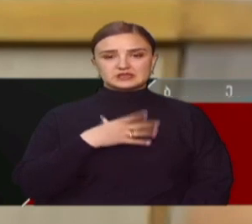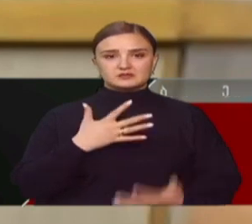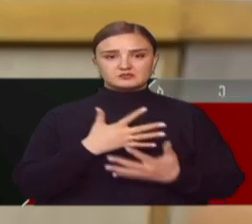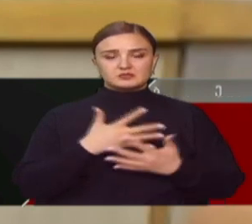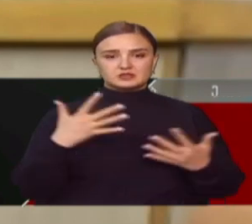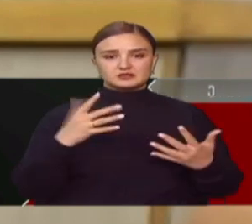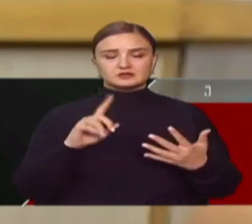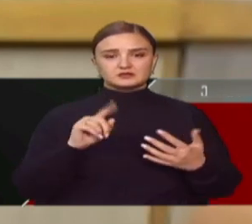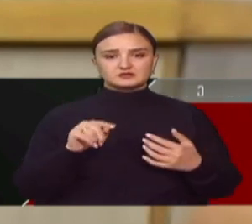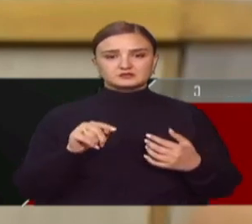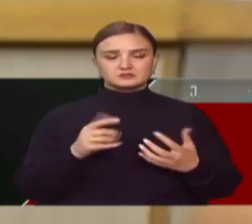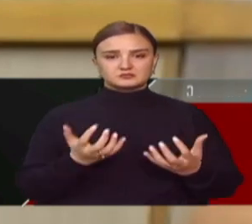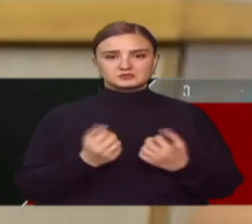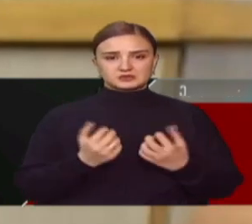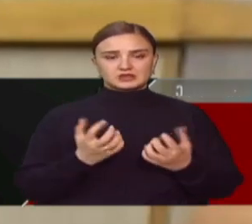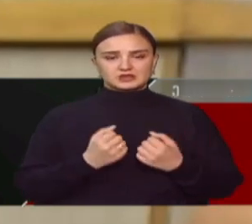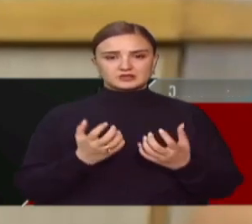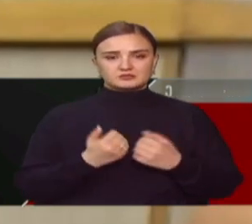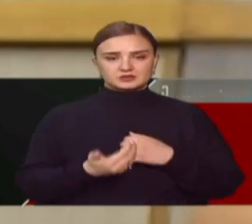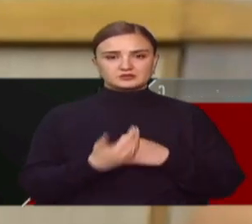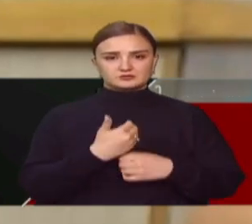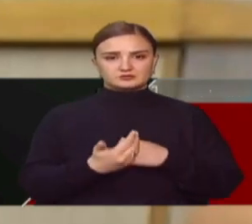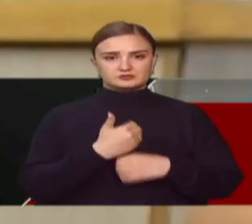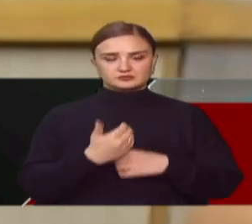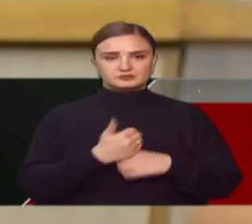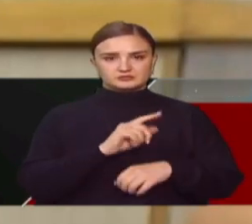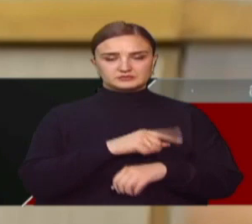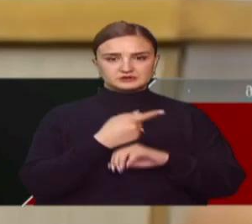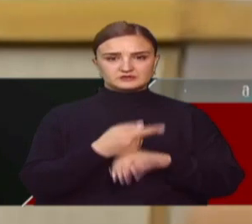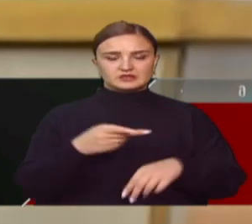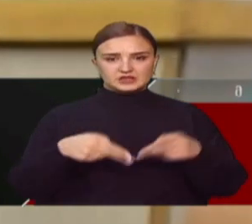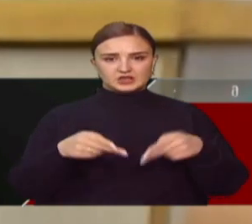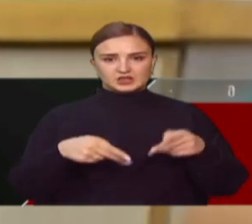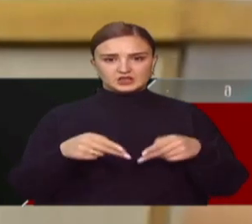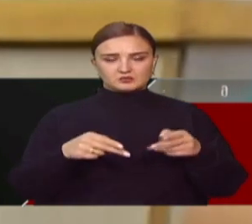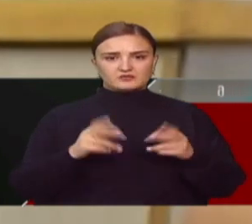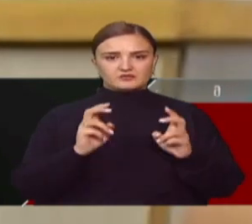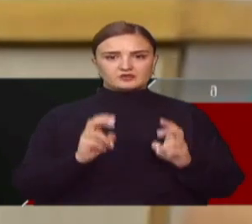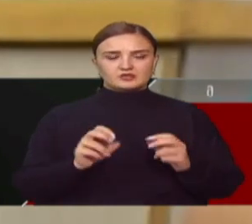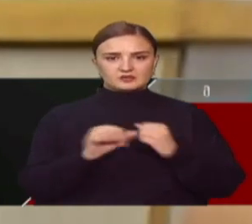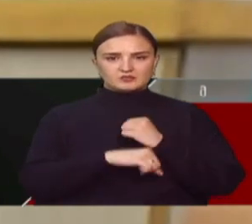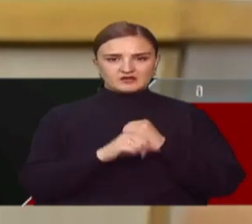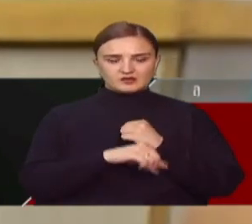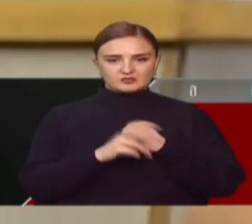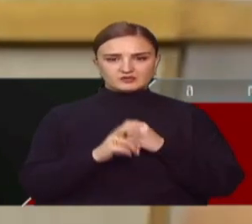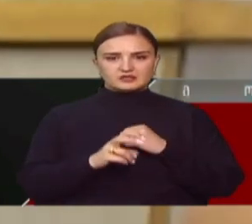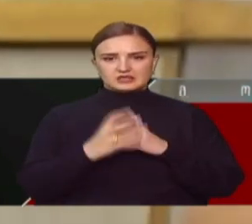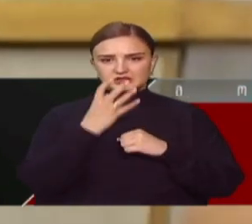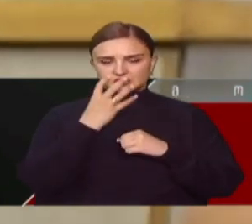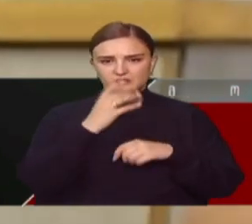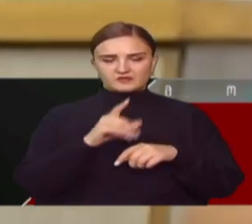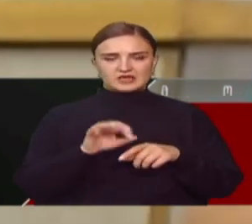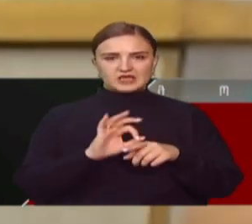უფრო მიმღებზე, emergency და ასევე ქირურგები, ორთოპედები, ნეიროქირურგები, ანესთეზიოლოგები, როგორც